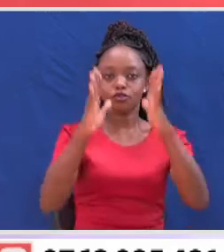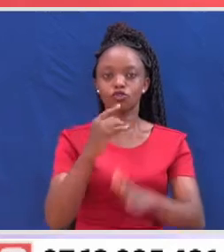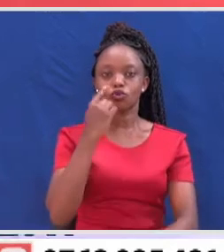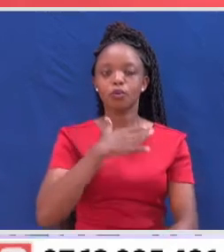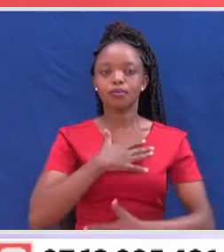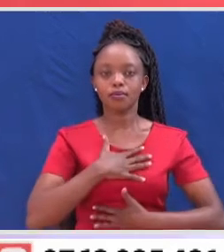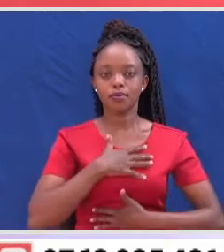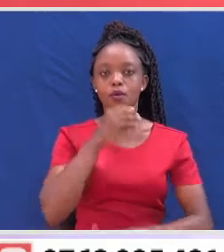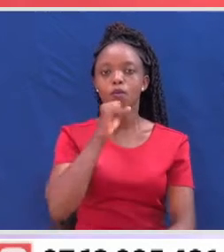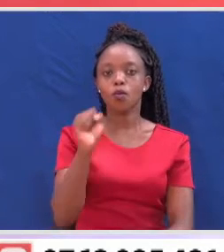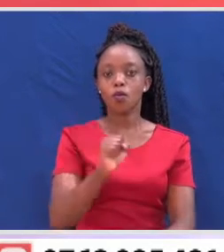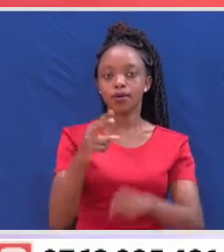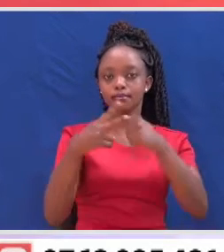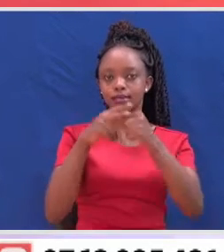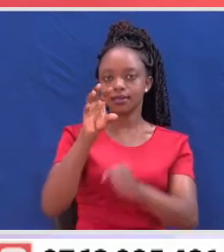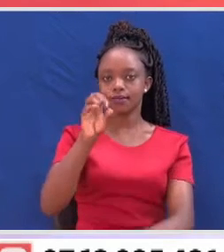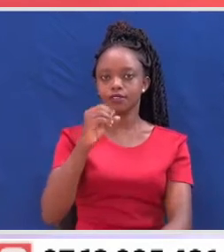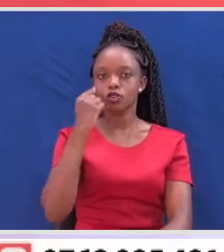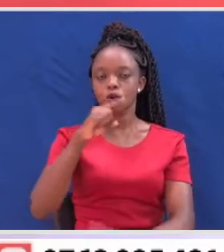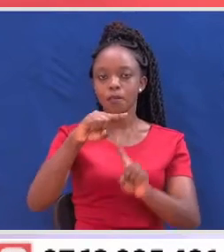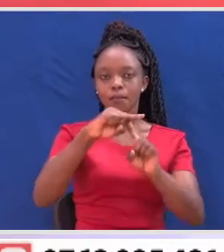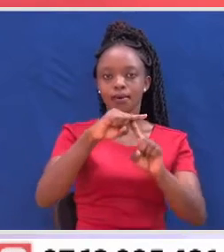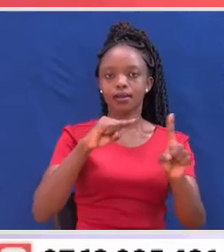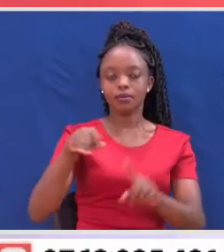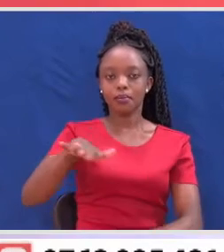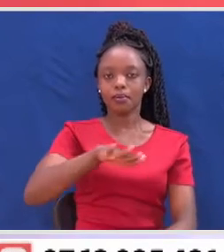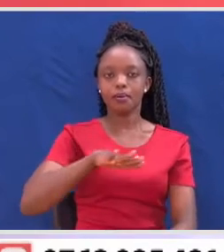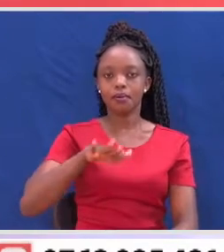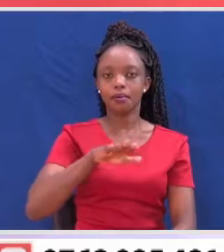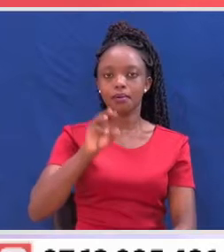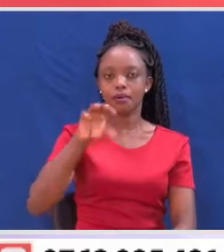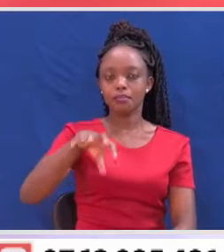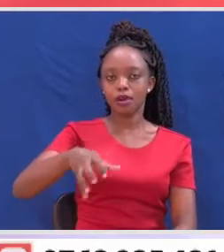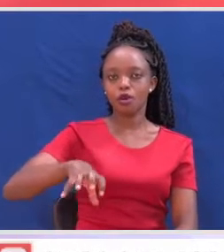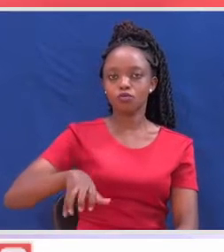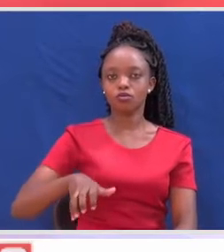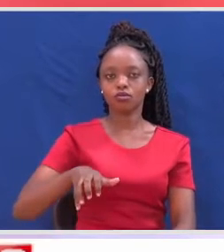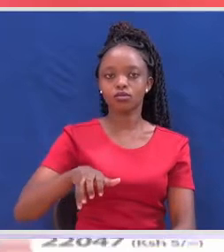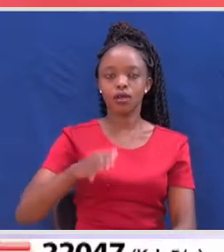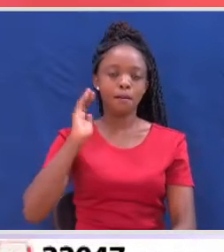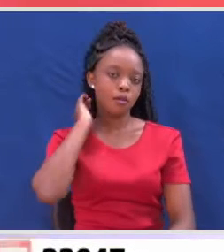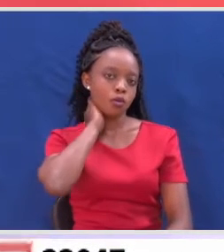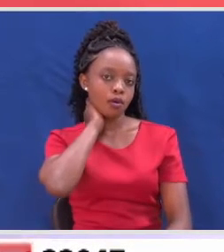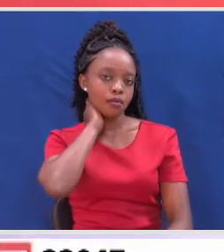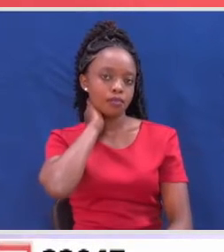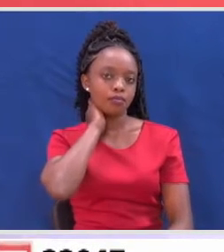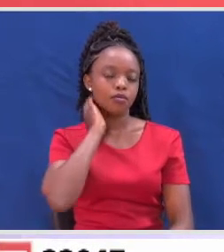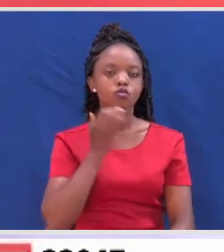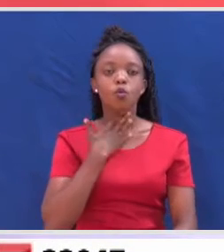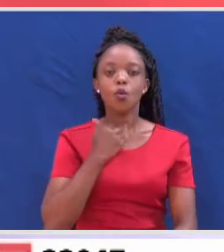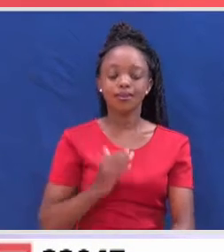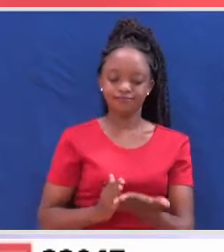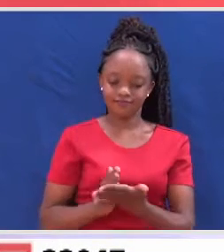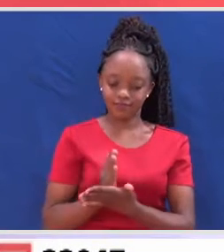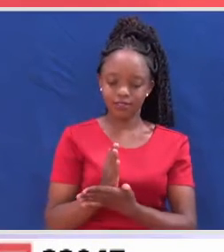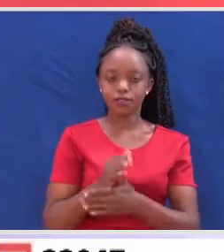Mstaafu wa umri wa miaka sabini aliyeuawa kinyama katika eneo la Maragua, kaunti ya Murang’a, inalilia haki